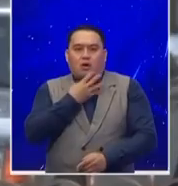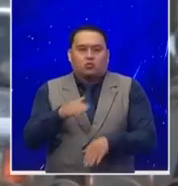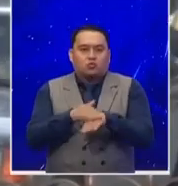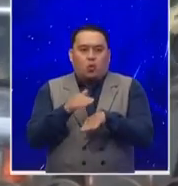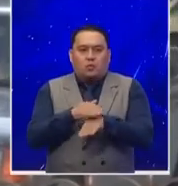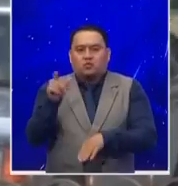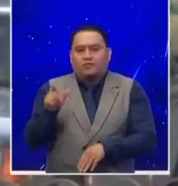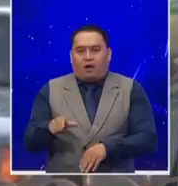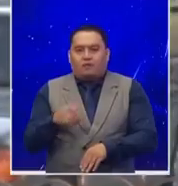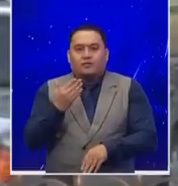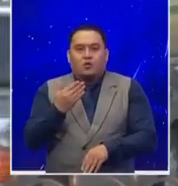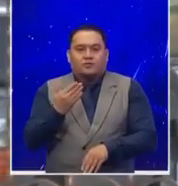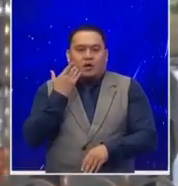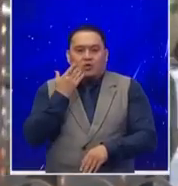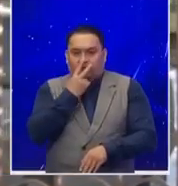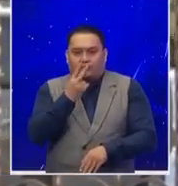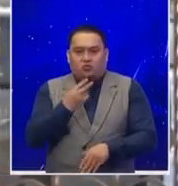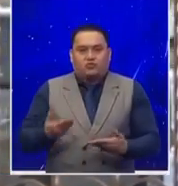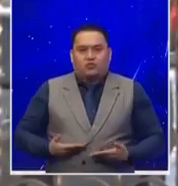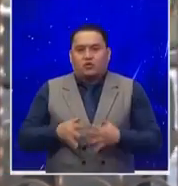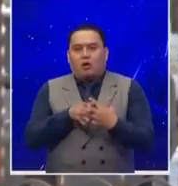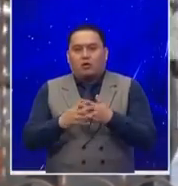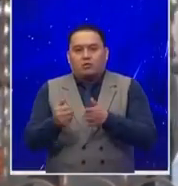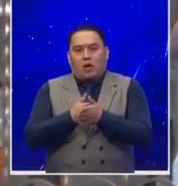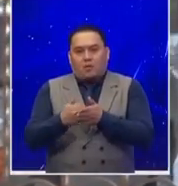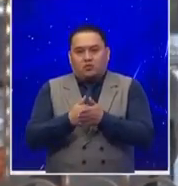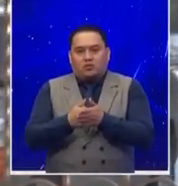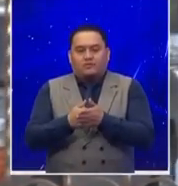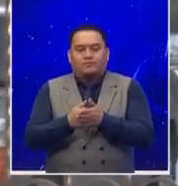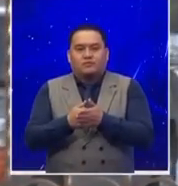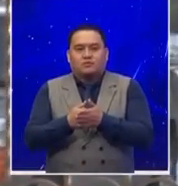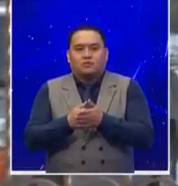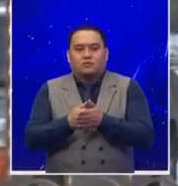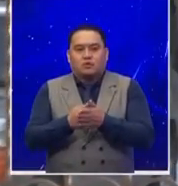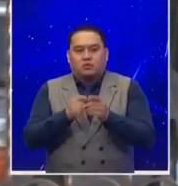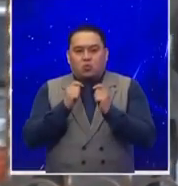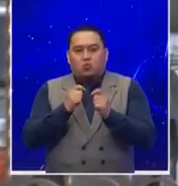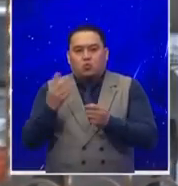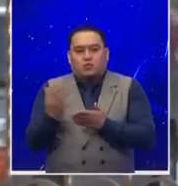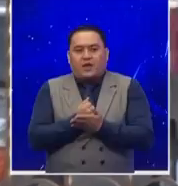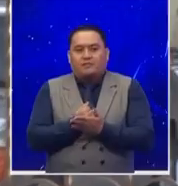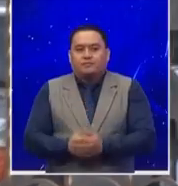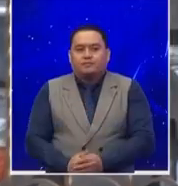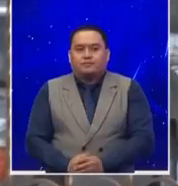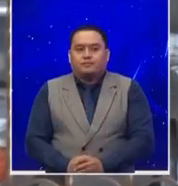добрый тиктокер. Он не посмотрел, что живет в ауле. Он добился, и труд наградил его успехом.